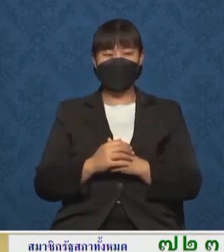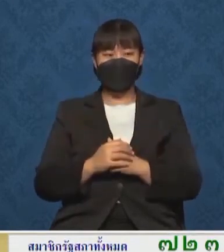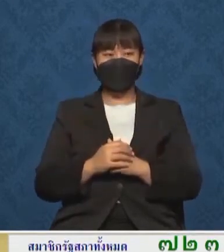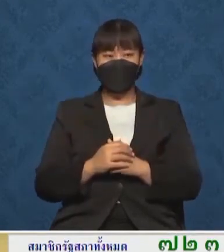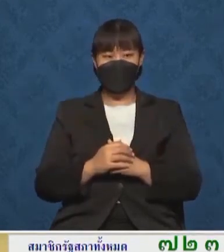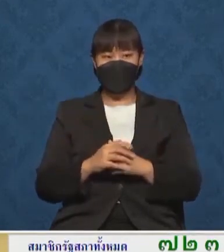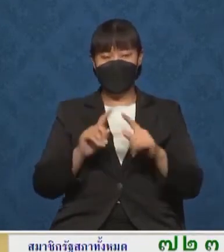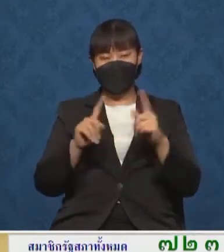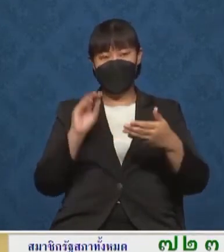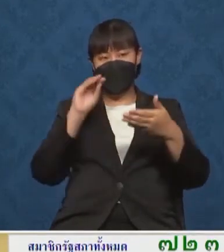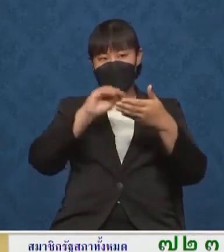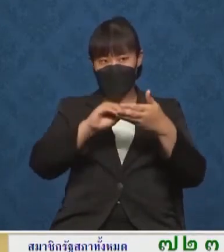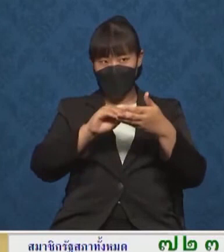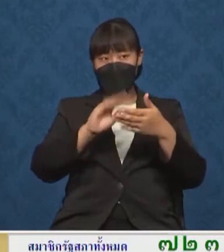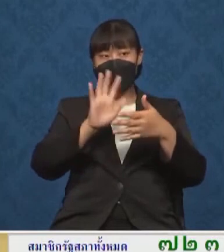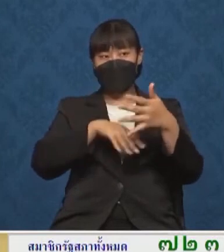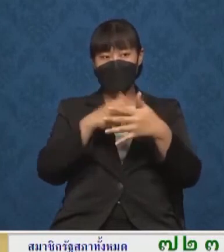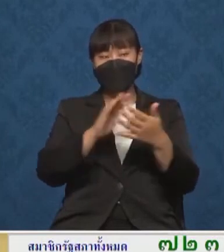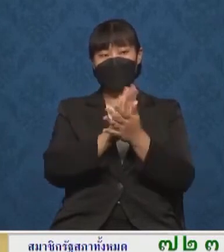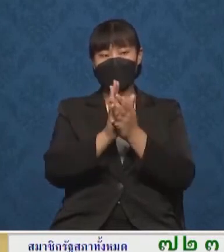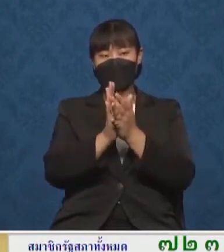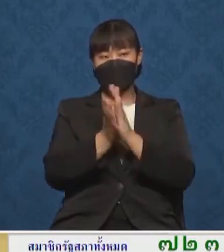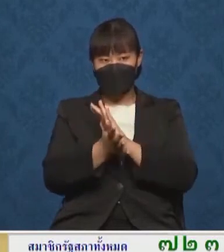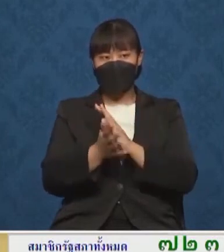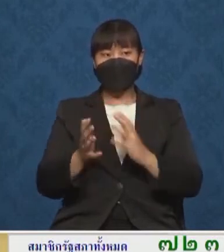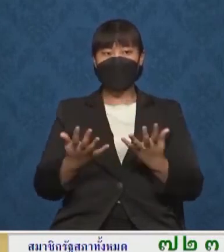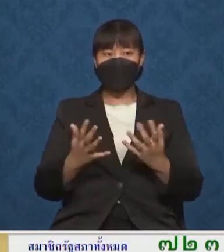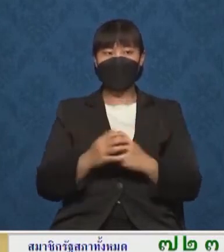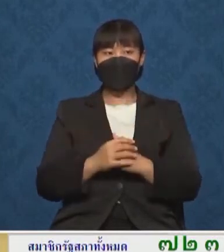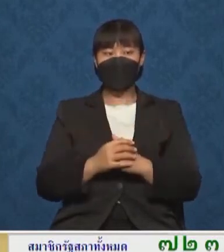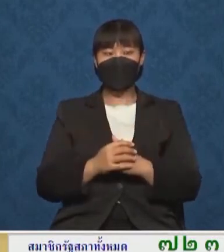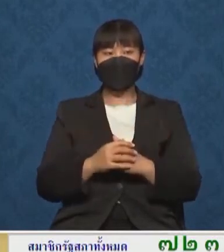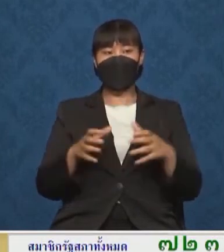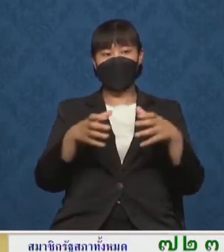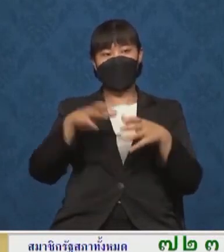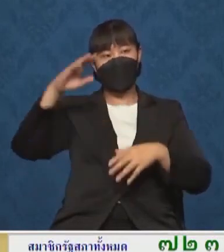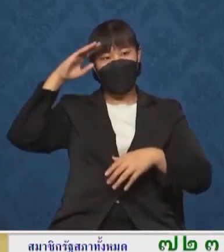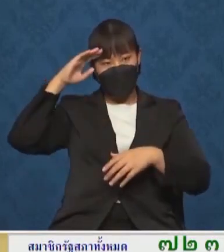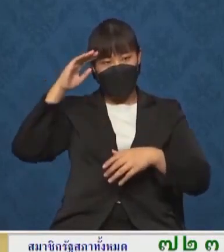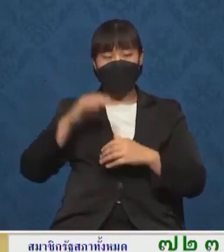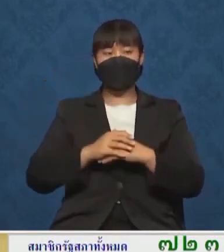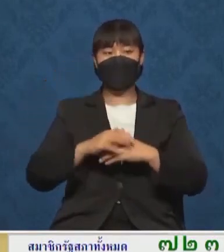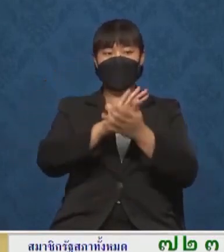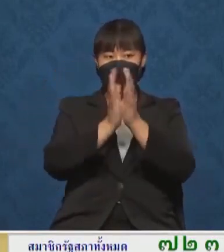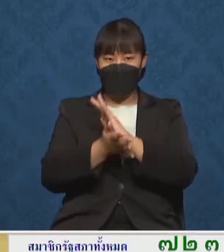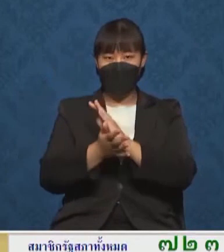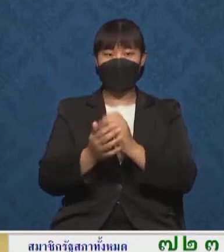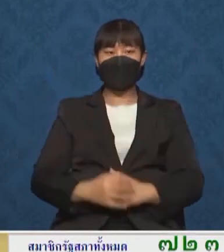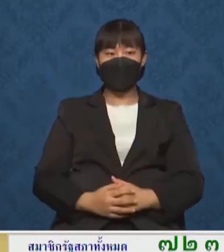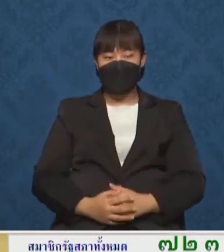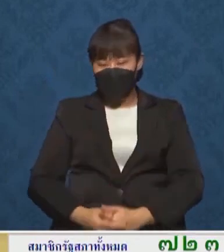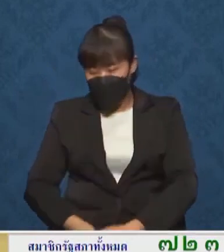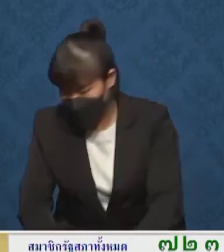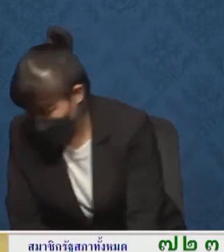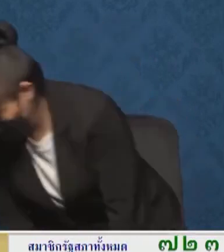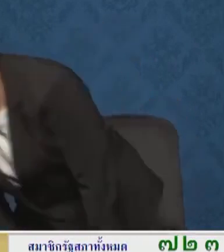ต่กลับไม่ได้ถูกบรรจุไว้ในแผนปฏิรูปนะครับยกตัวอย่างเช่นการปฏิรูปกองทัพผมมักจะพูดกับมิตรสหายอยู่บ่